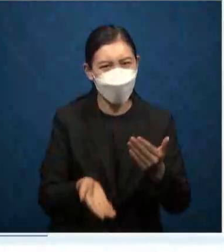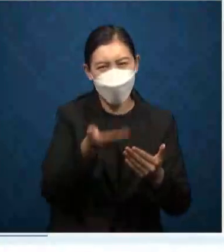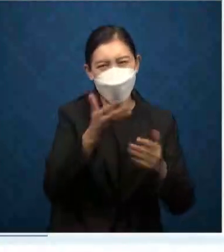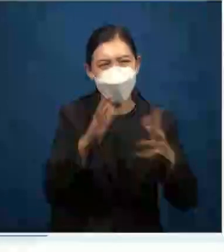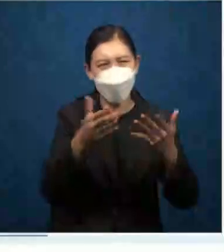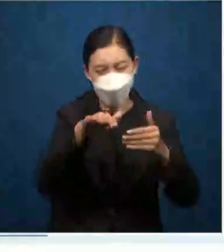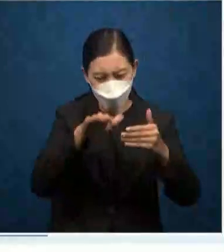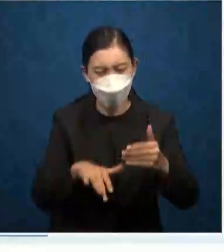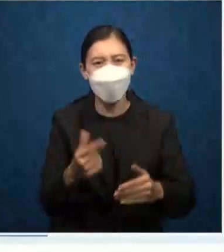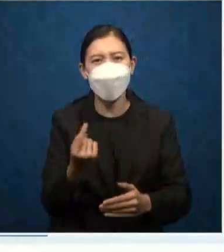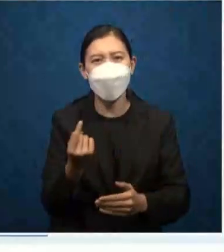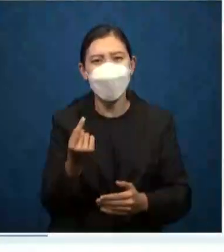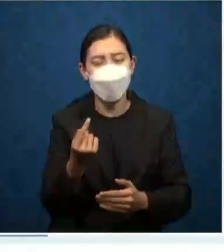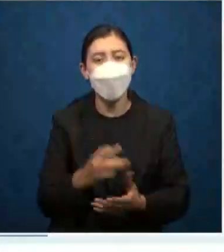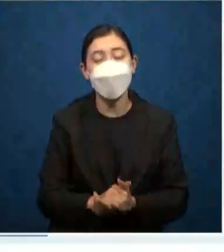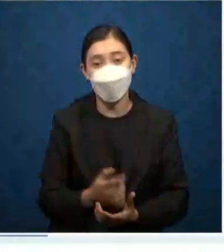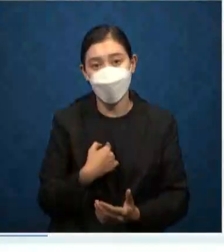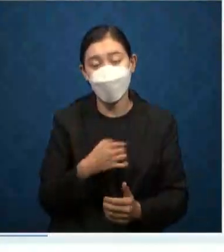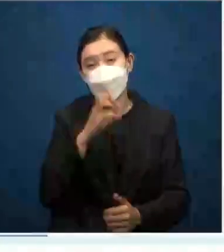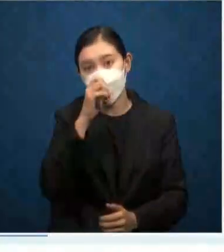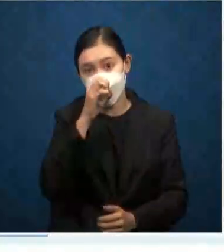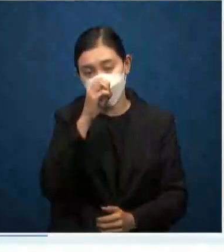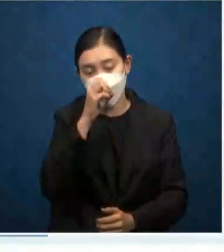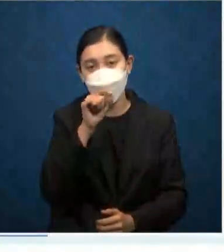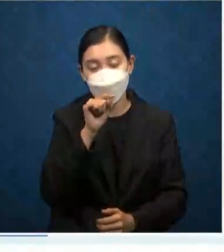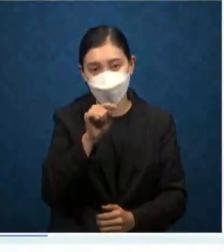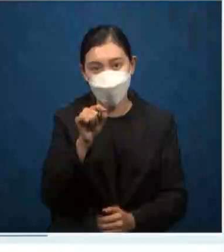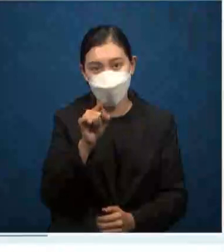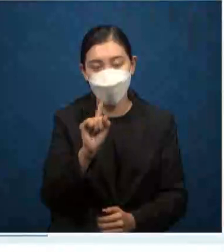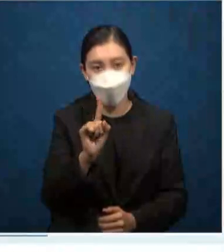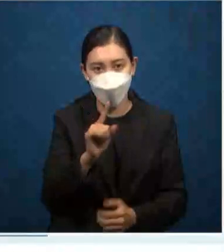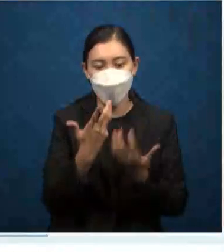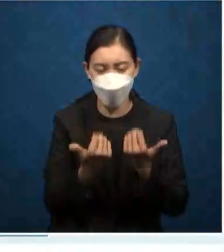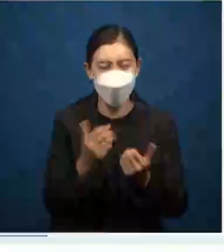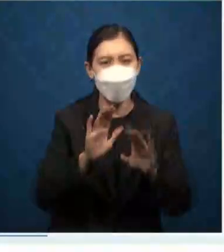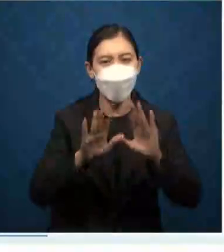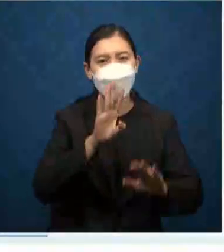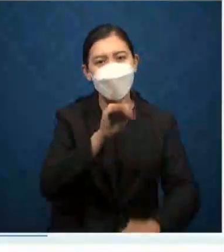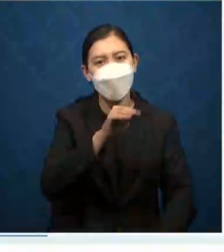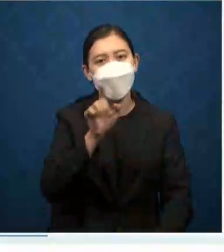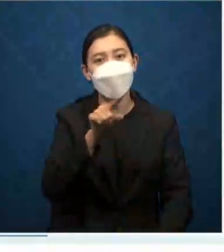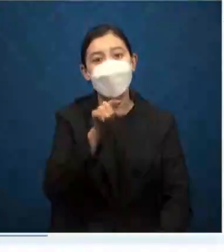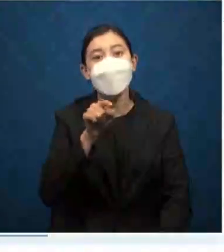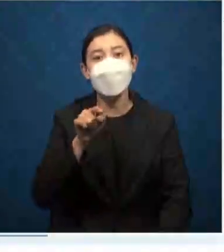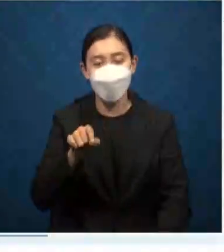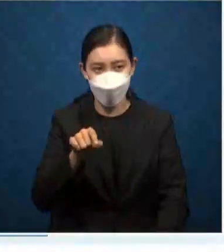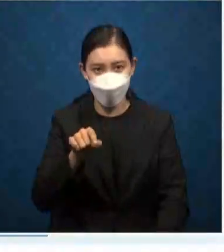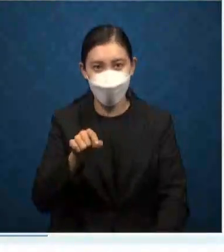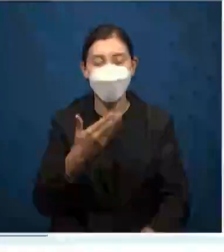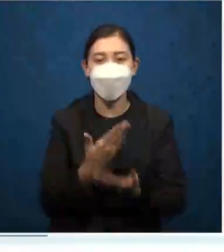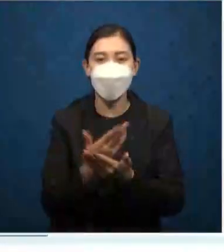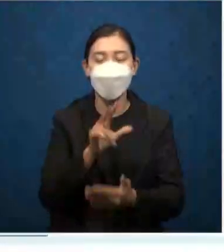งนั้นเนี่ยพอมาบวกกันแล้วเนี่ยมันก็อยู่ราวๆประมาณร้อยละ40หรือ 40% ของงบทั้งหมด3ล้